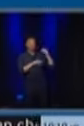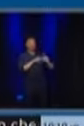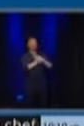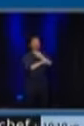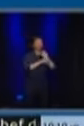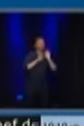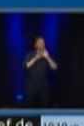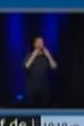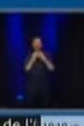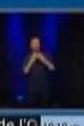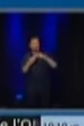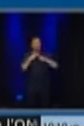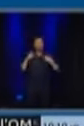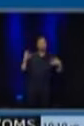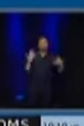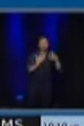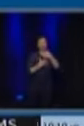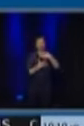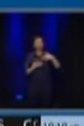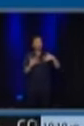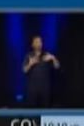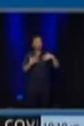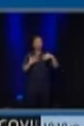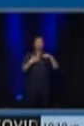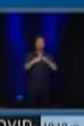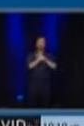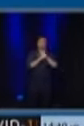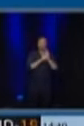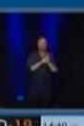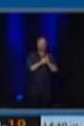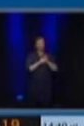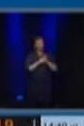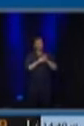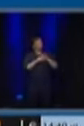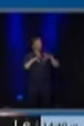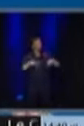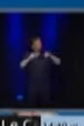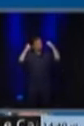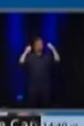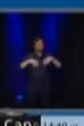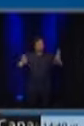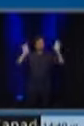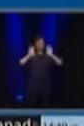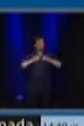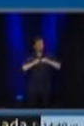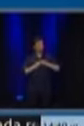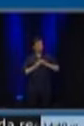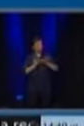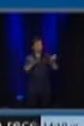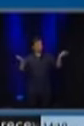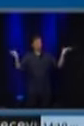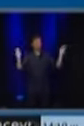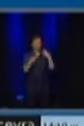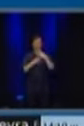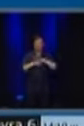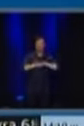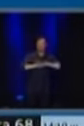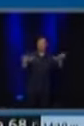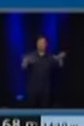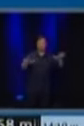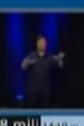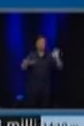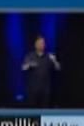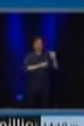là, à des super éclosions quand on a des parties comme des mariages.